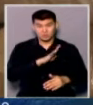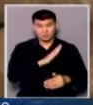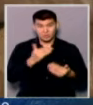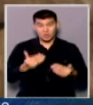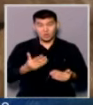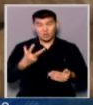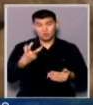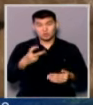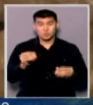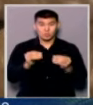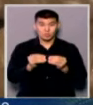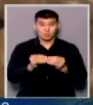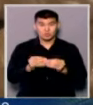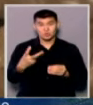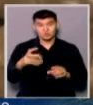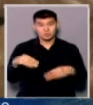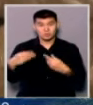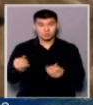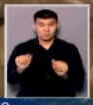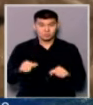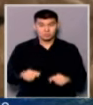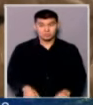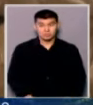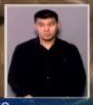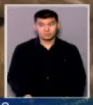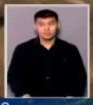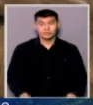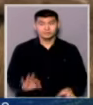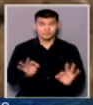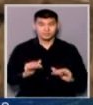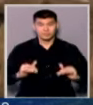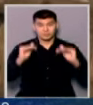Қазір 310-300-ге дейін бере аламыз. Көбейіп атыр кішкене.